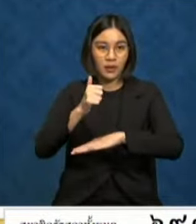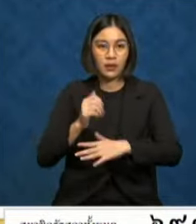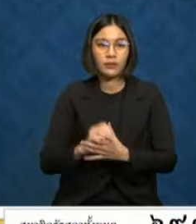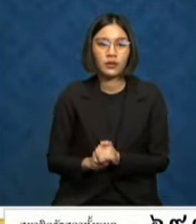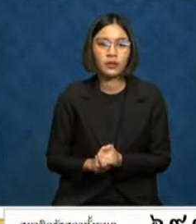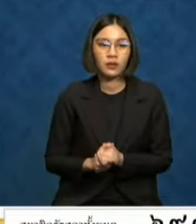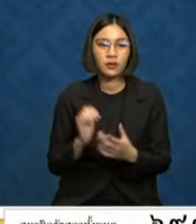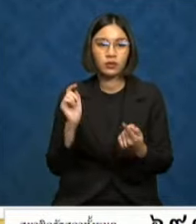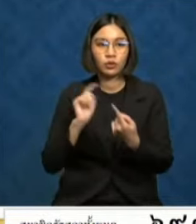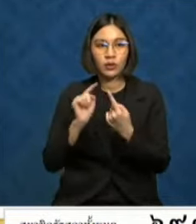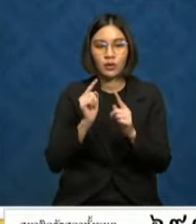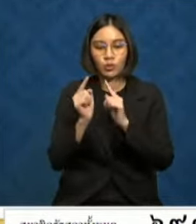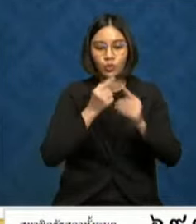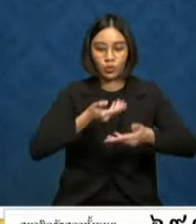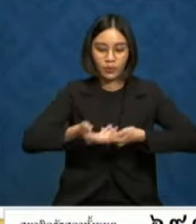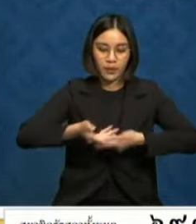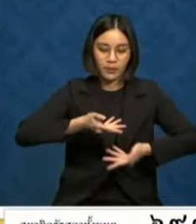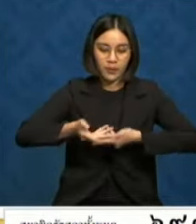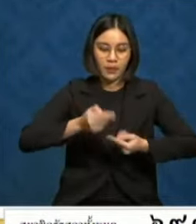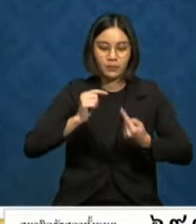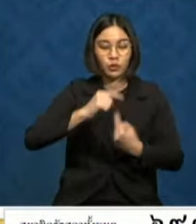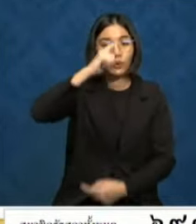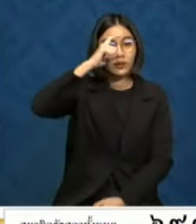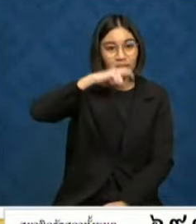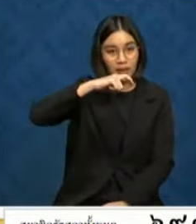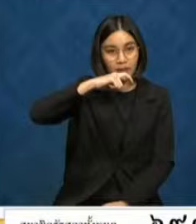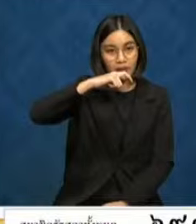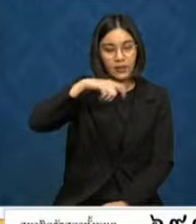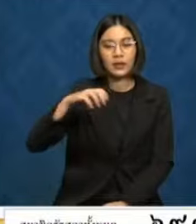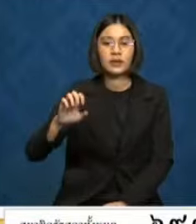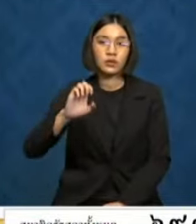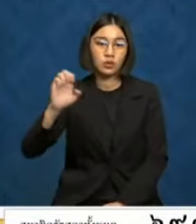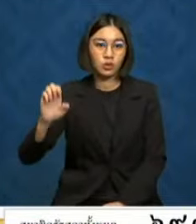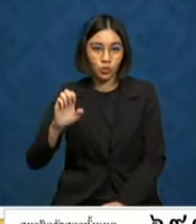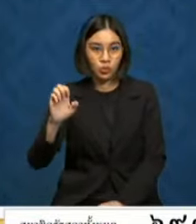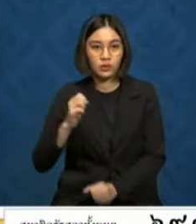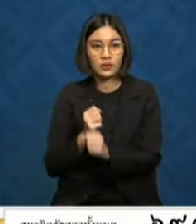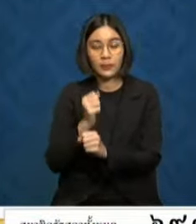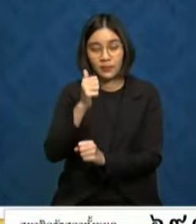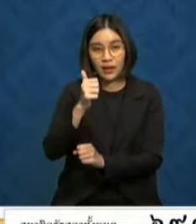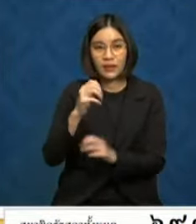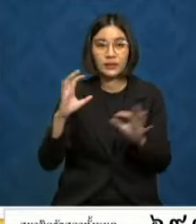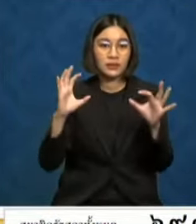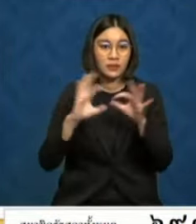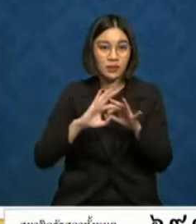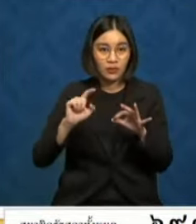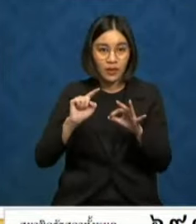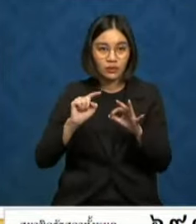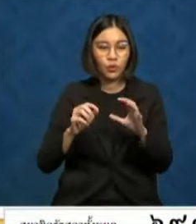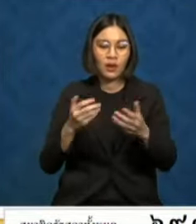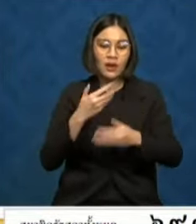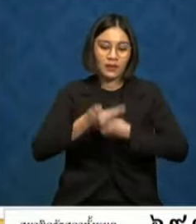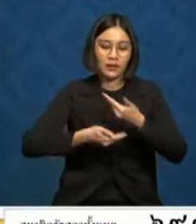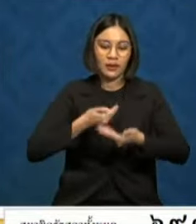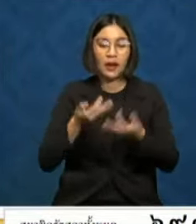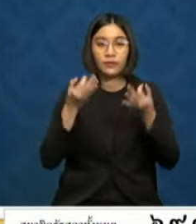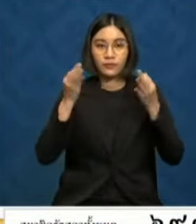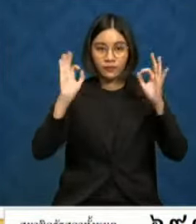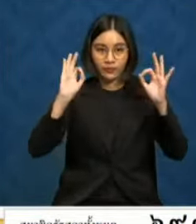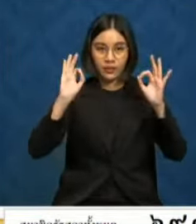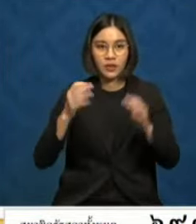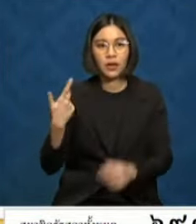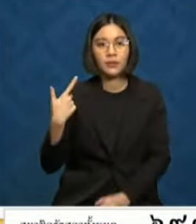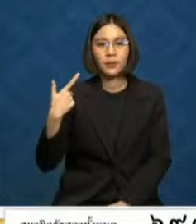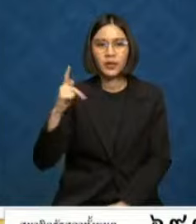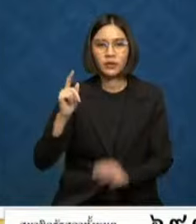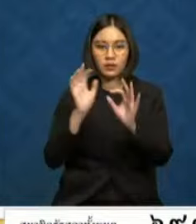จะนำไปสู่การเจรจาร่วมประเทศไทยกับสหภาพยุโรปในเรื่องของการค้าเสรีซึ่งจะเป็นประ